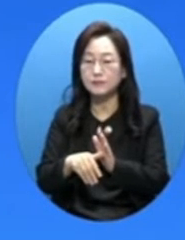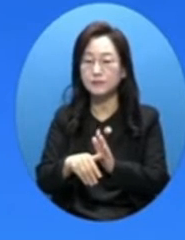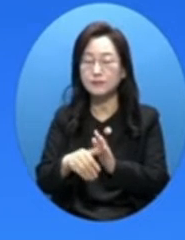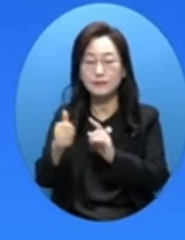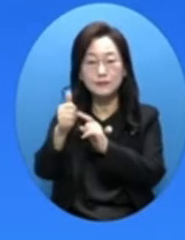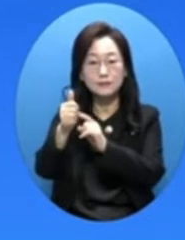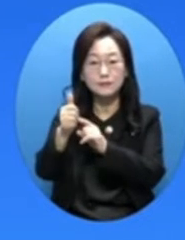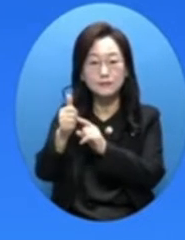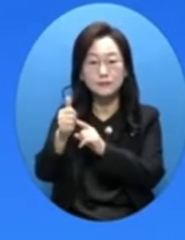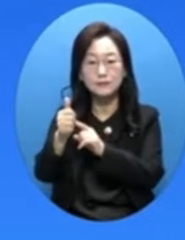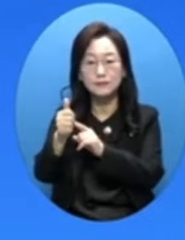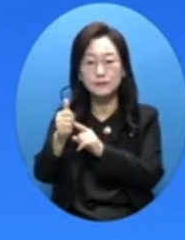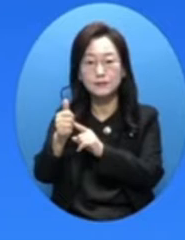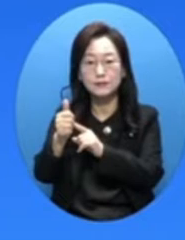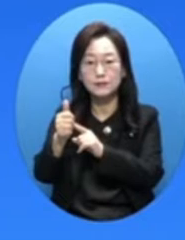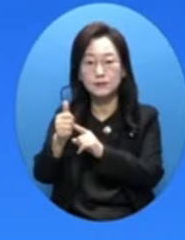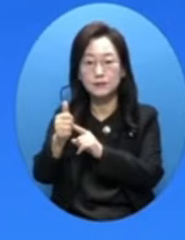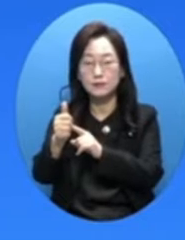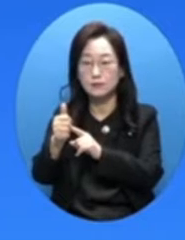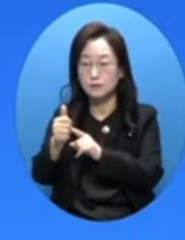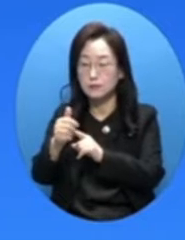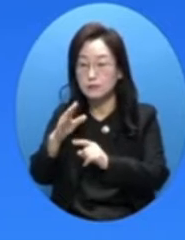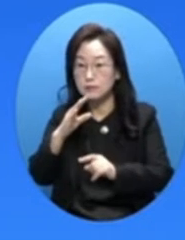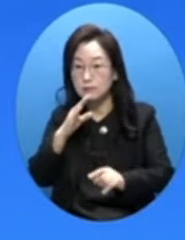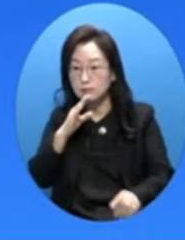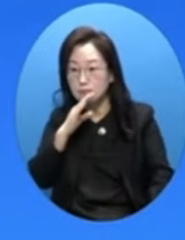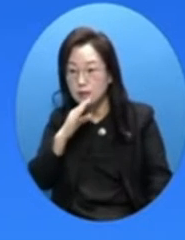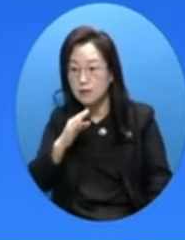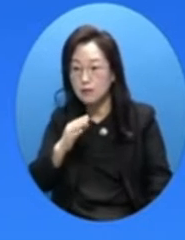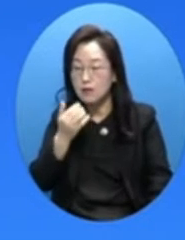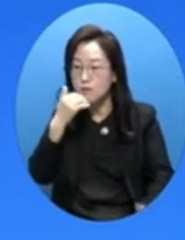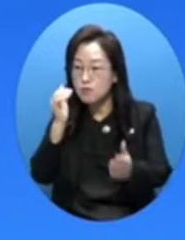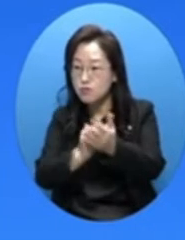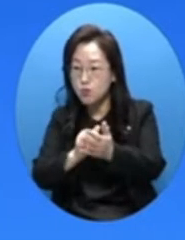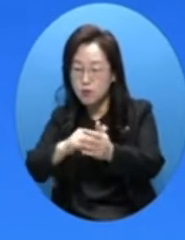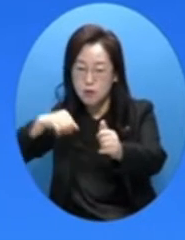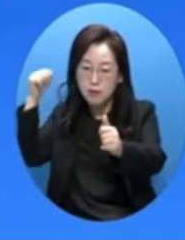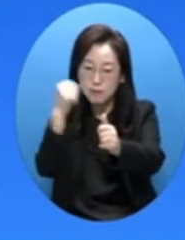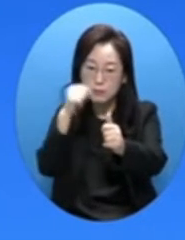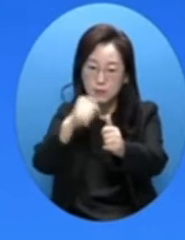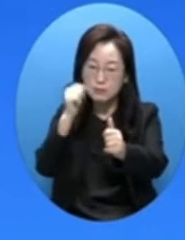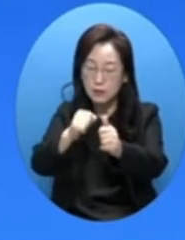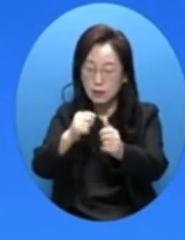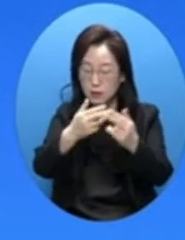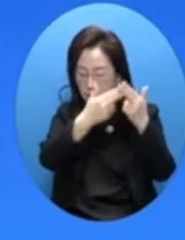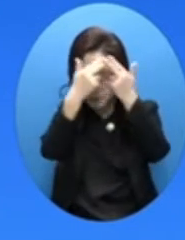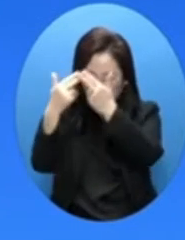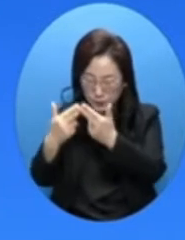이단으로 정죄받고 돌에 맞아서 그리고 그 후유증으로 생을 떠납니다.